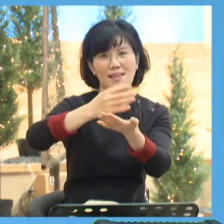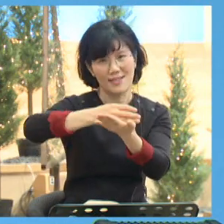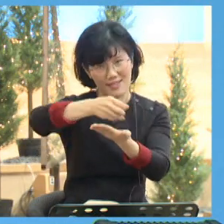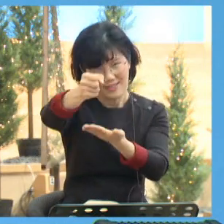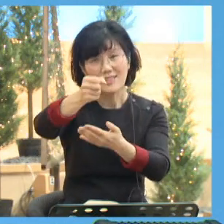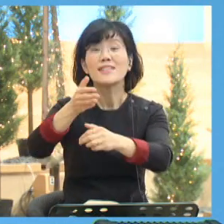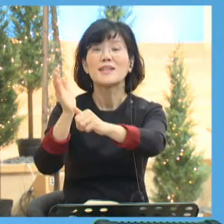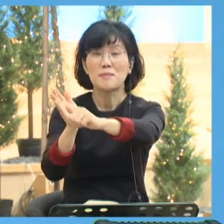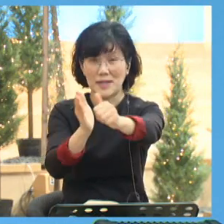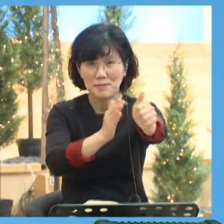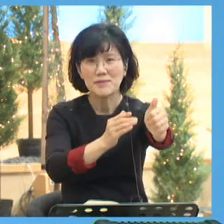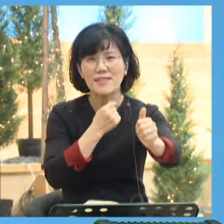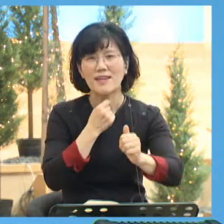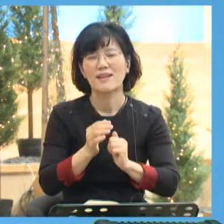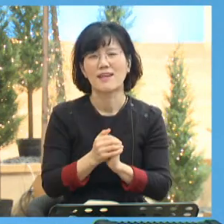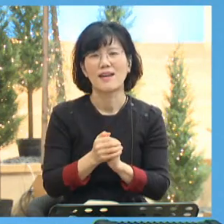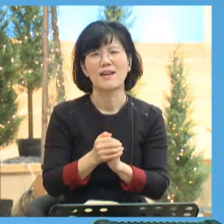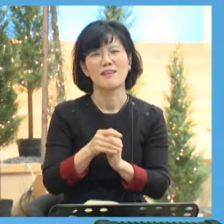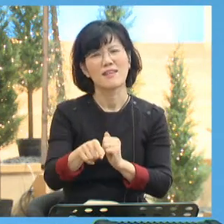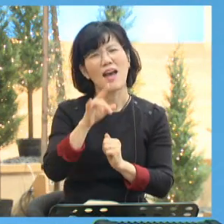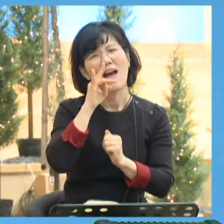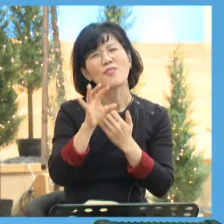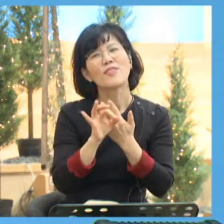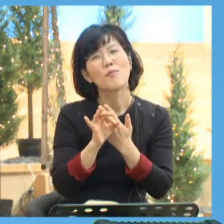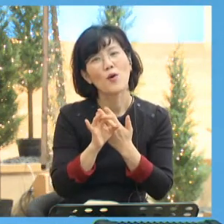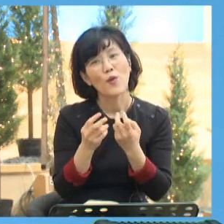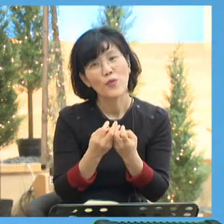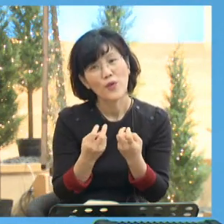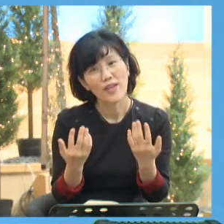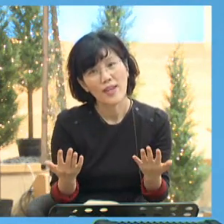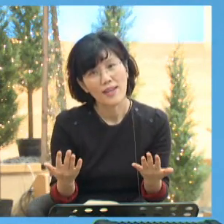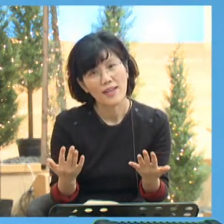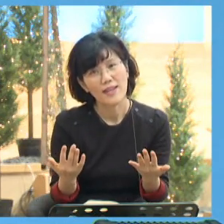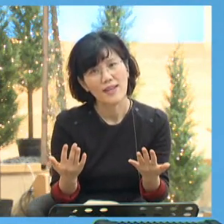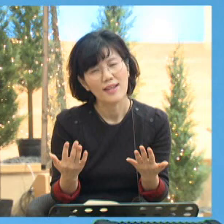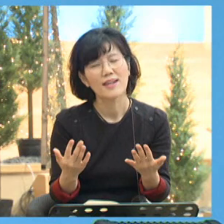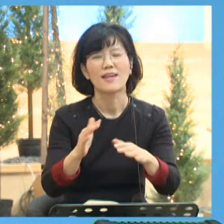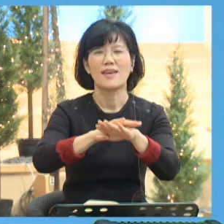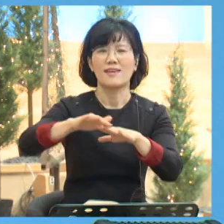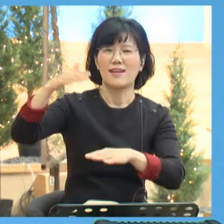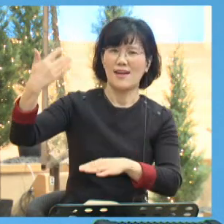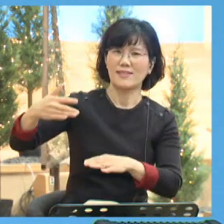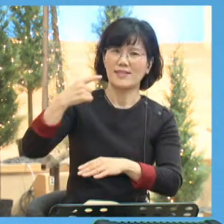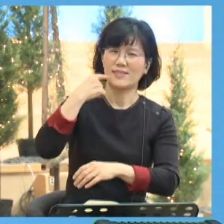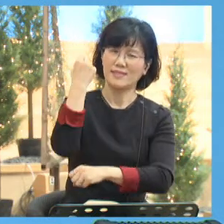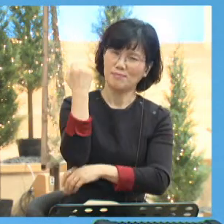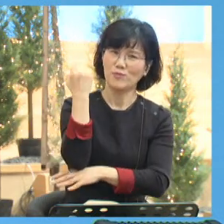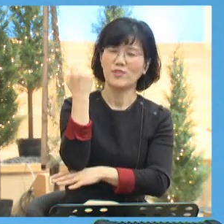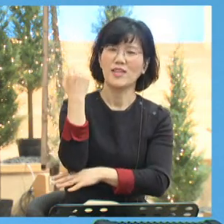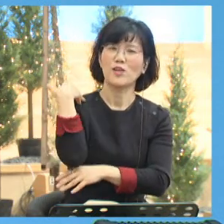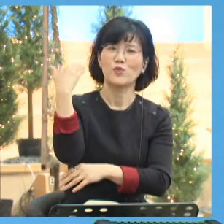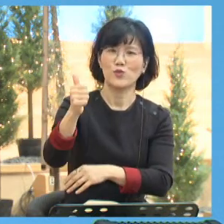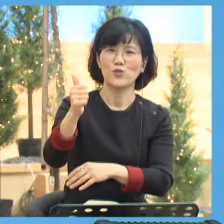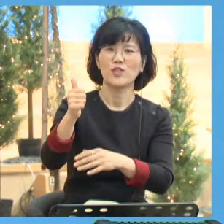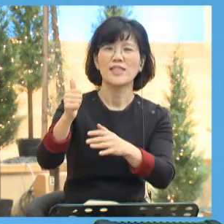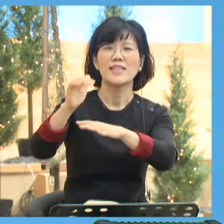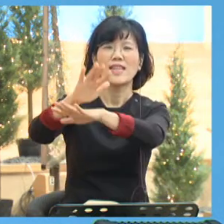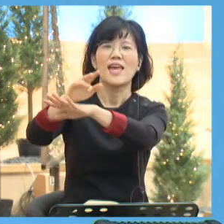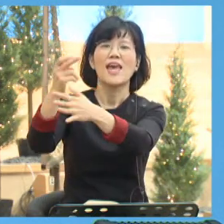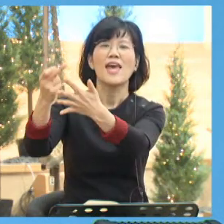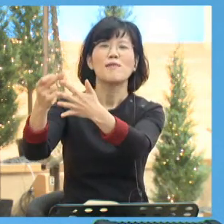주의 이름으로 축원합니다 예 이게 안되면 어떻게 되냐 해결되지 못한 스물의 주인공 d 에브라임